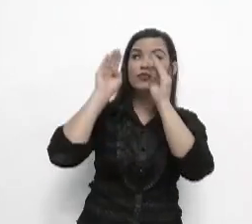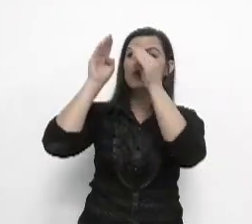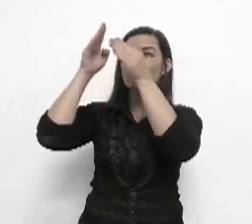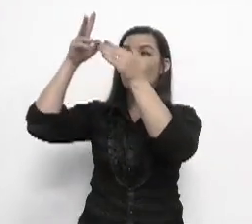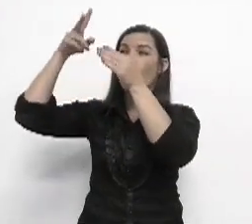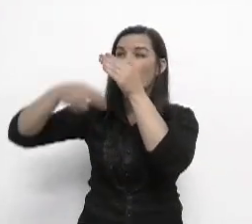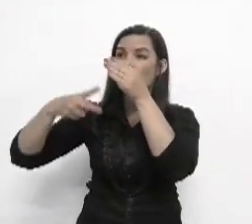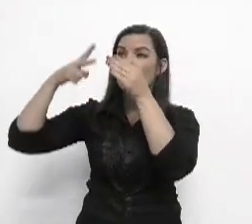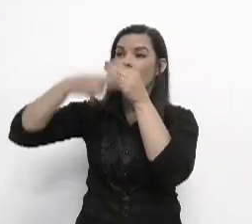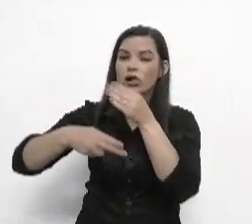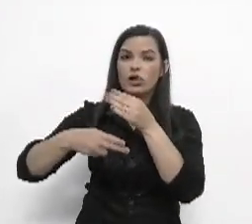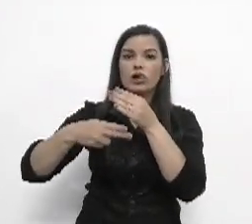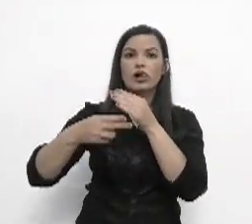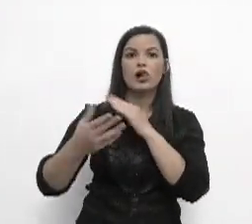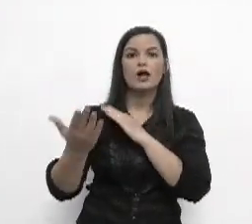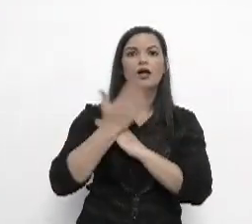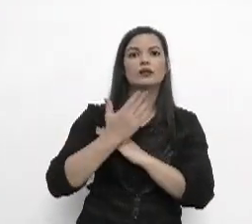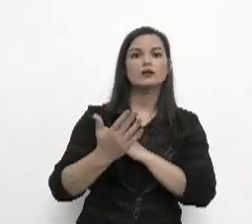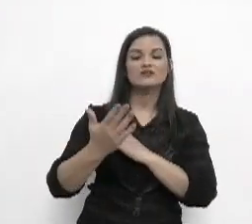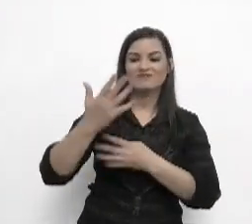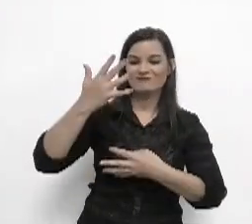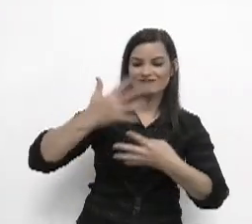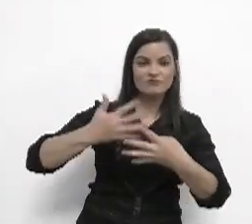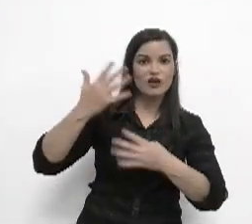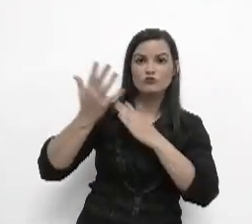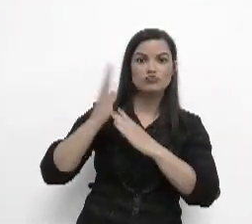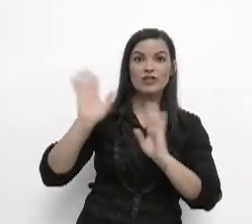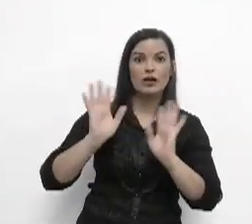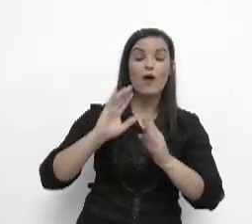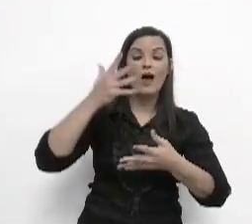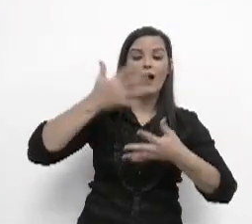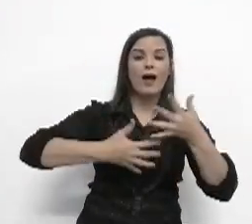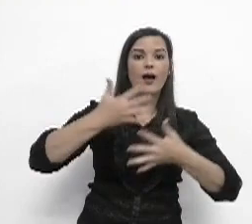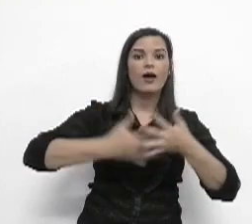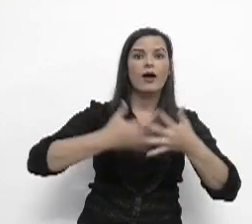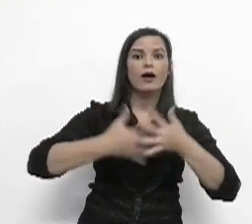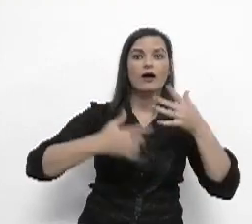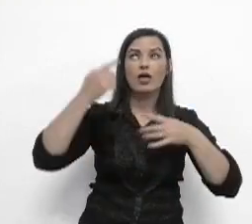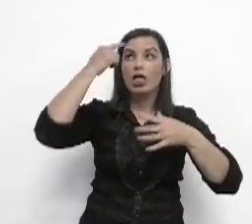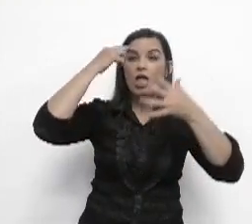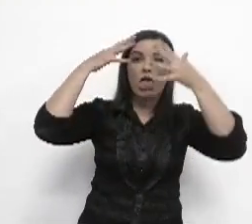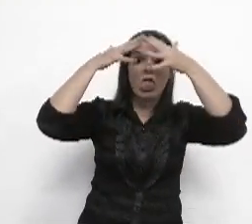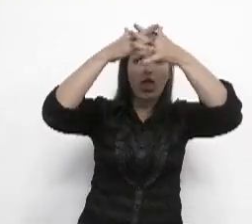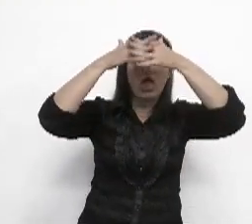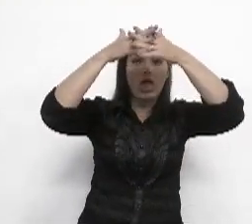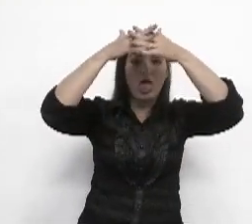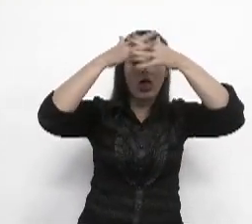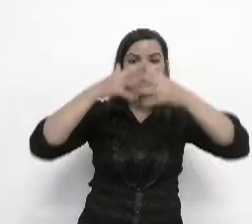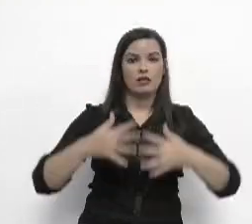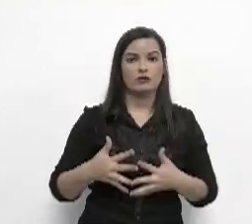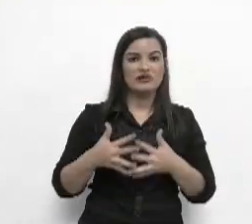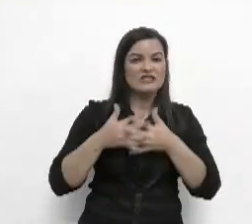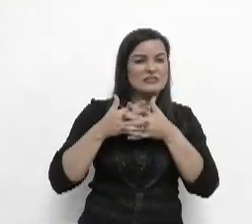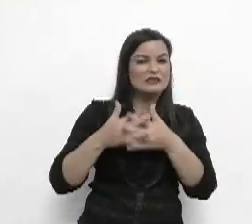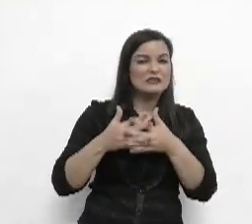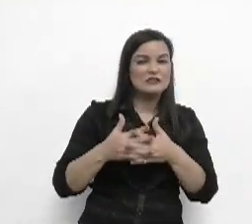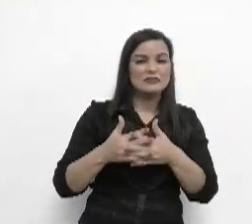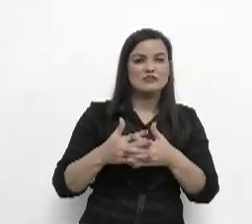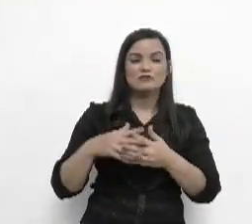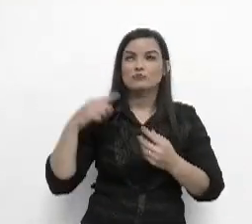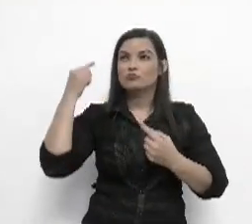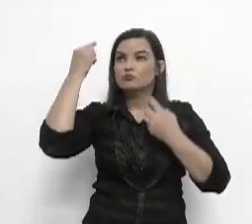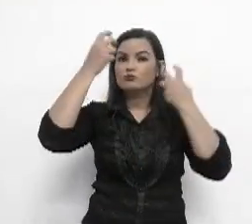em toda hora ocupados com 우리의 alguma 생각이 coisa. 복잡하게 만듭니다. Complica a nossa mente. 우리가 세상의 일로 염려하게 만듭니다. Faz com